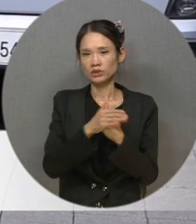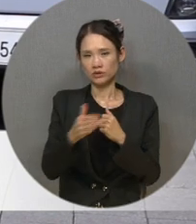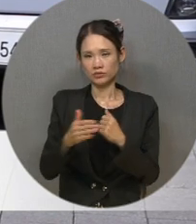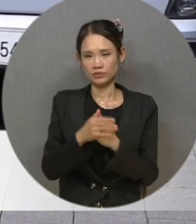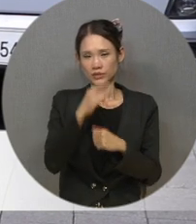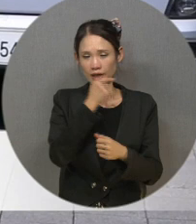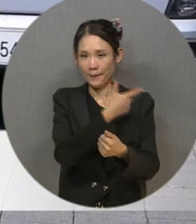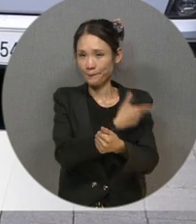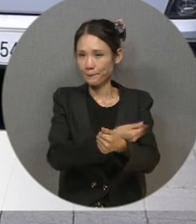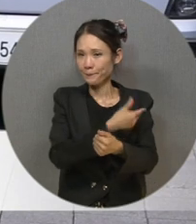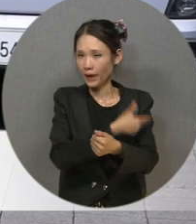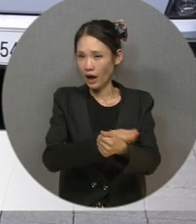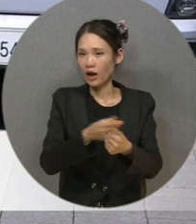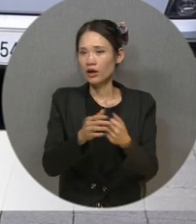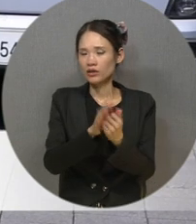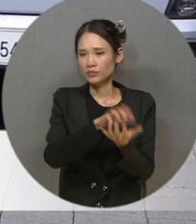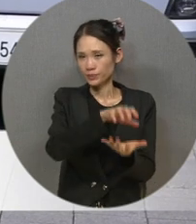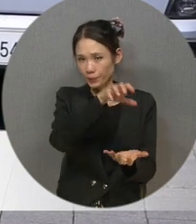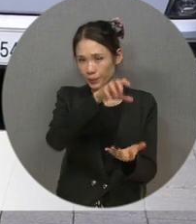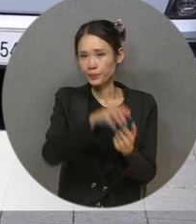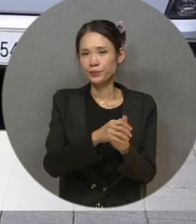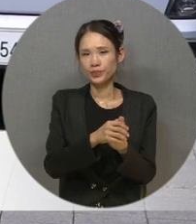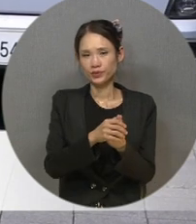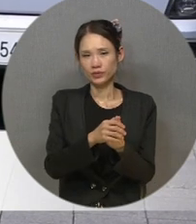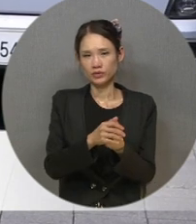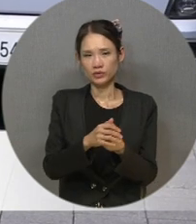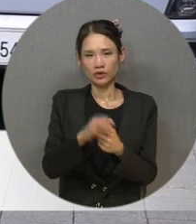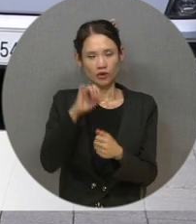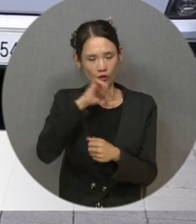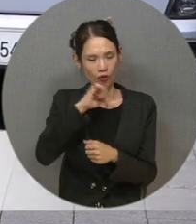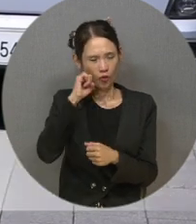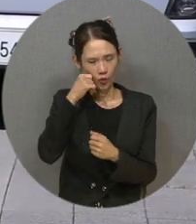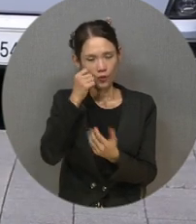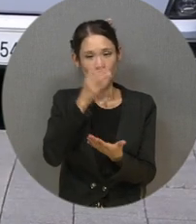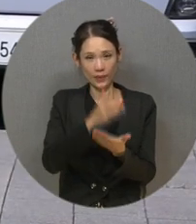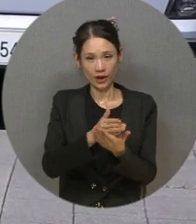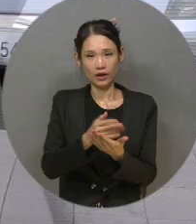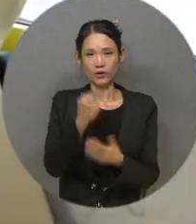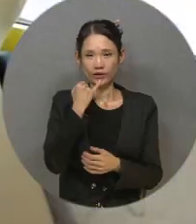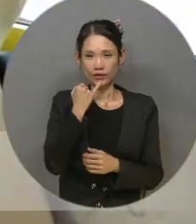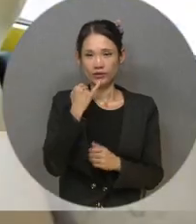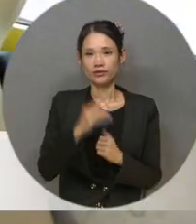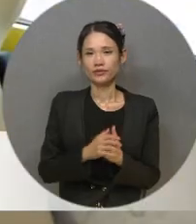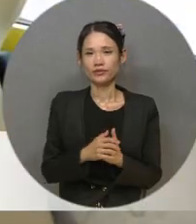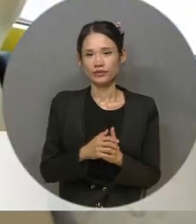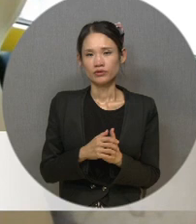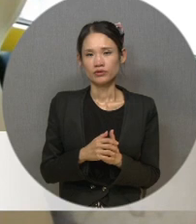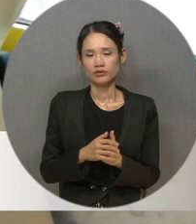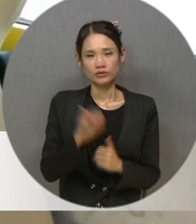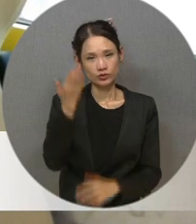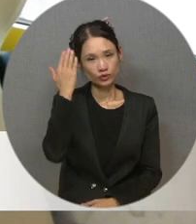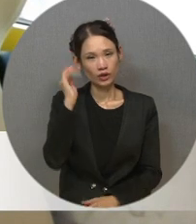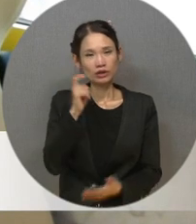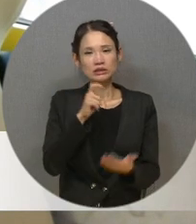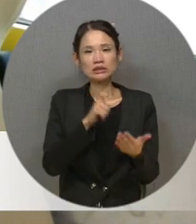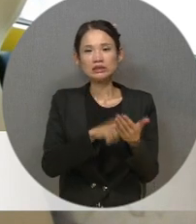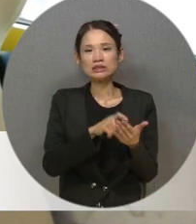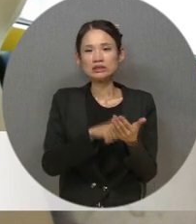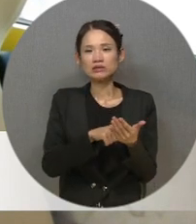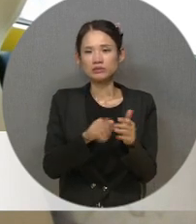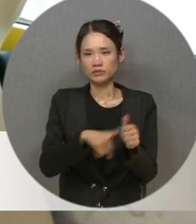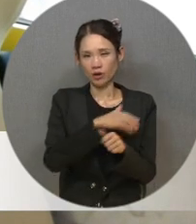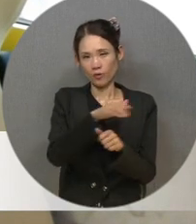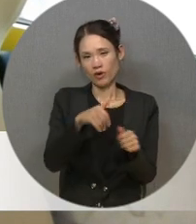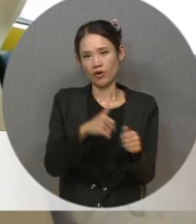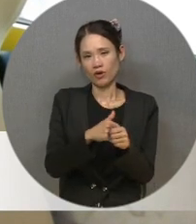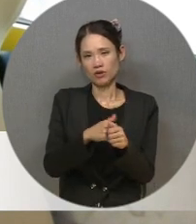헌혈로 인해서 이렇게 크게 어려움을 안 겪으셔도 된다고 말씀드리겠습니다. 예, 최근에